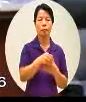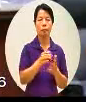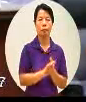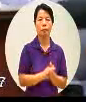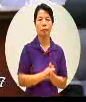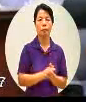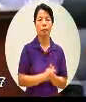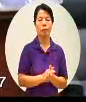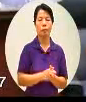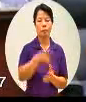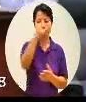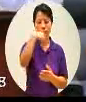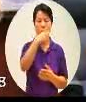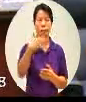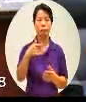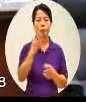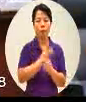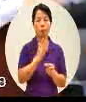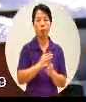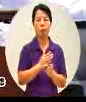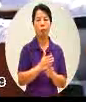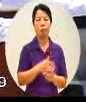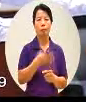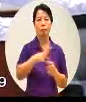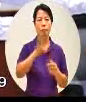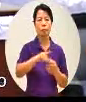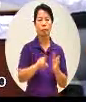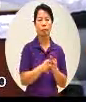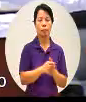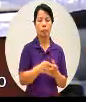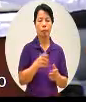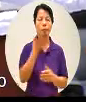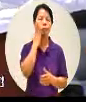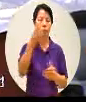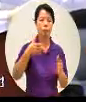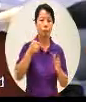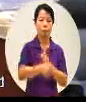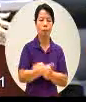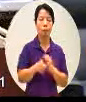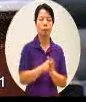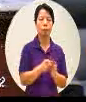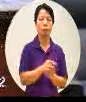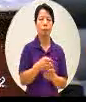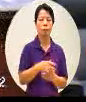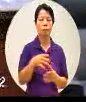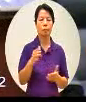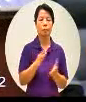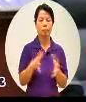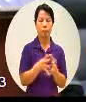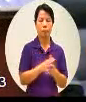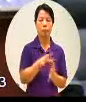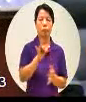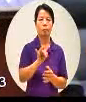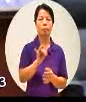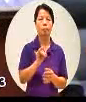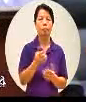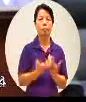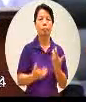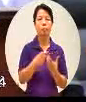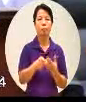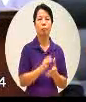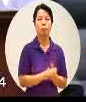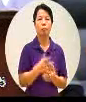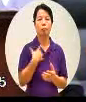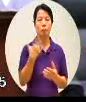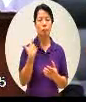志愿是填凤中，他顺利到了凤中，他的积分他是一百分哦、喔。我是